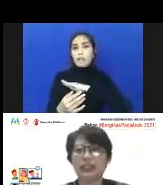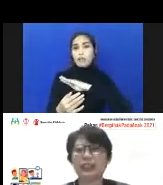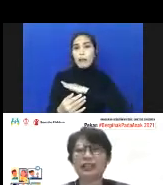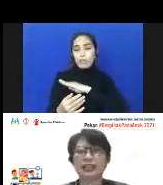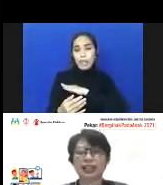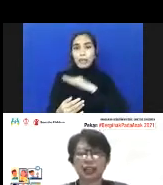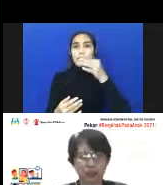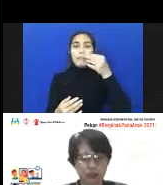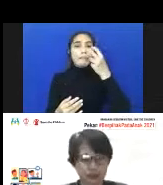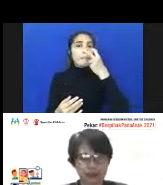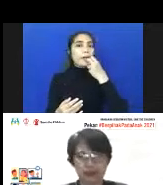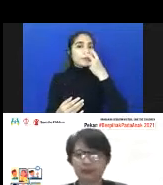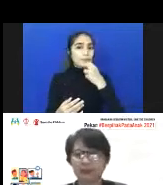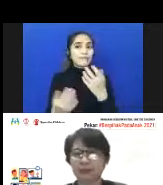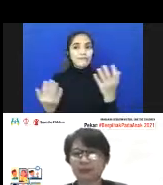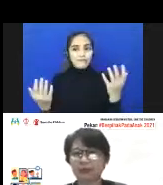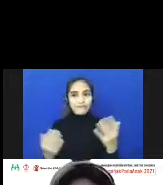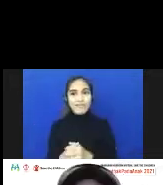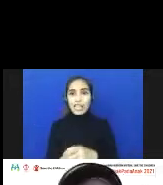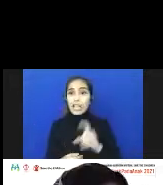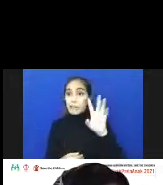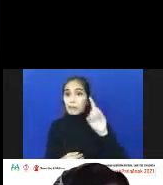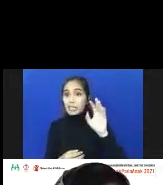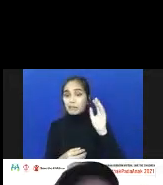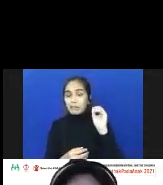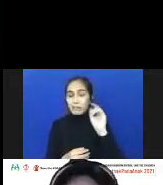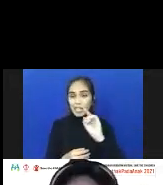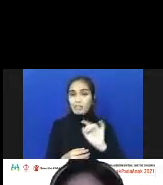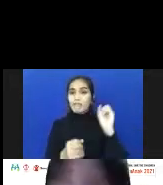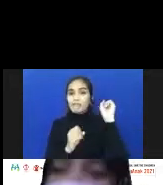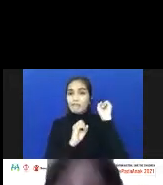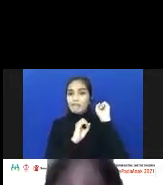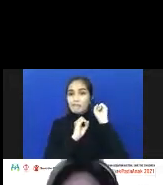menit. Silakan, Iya. Dok. Ya, terima kasih